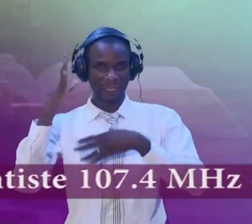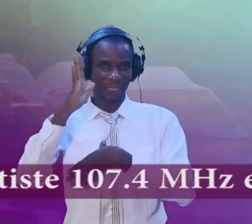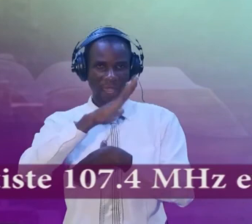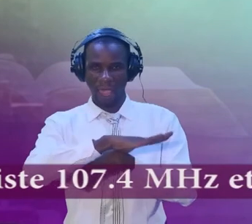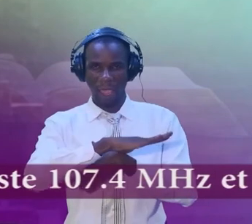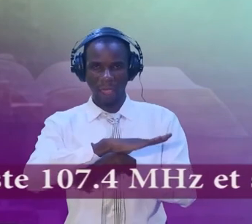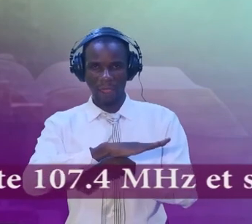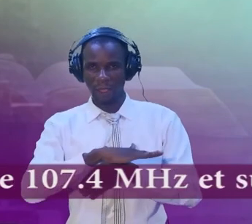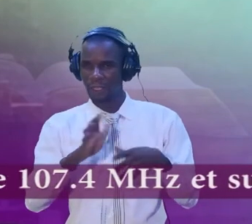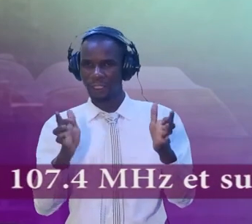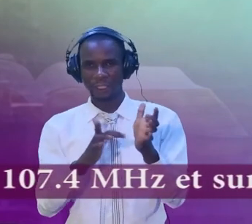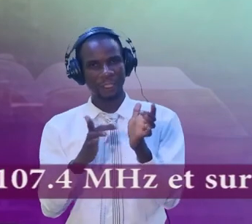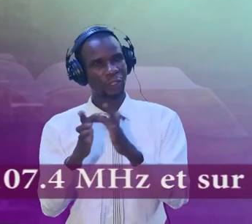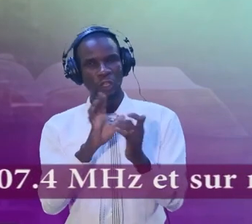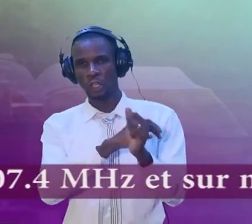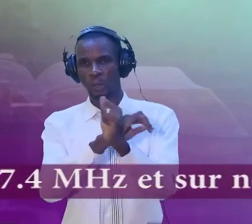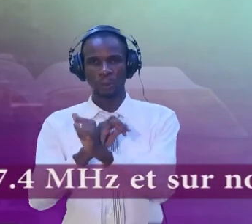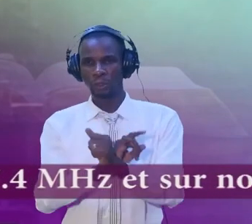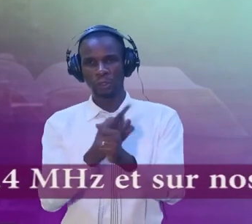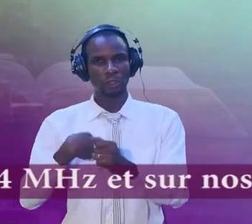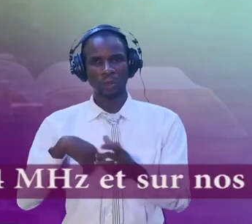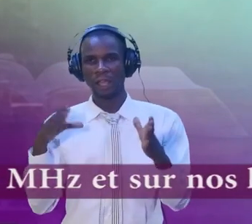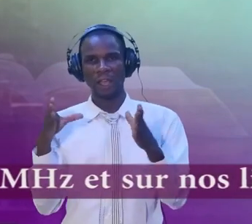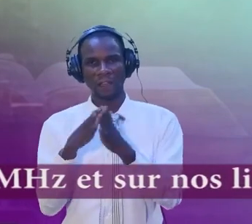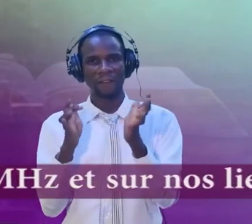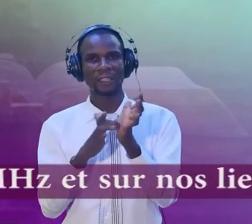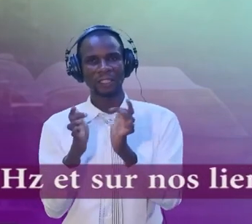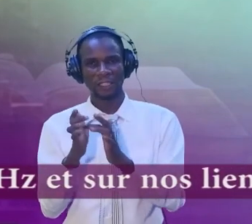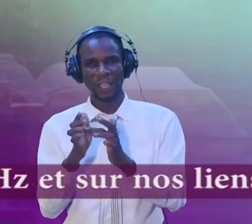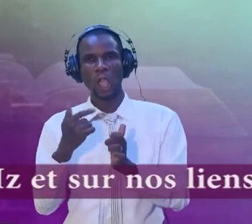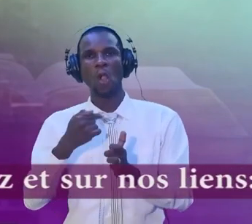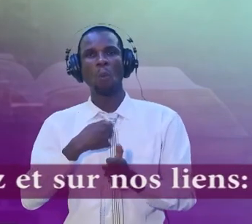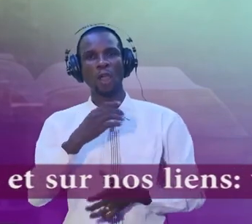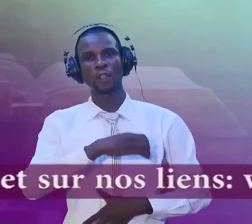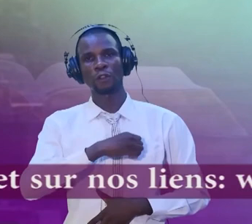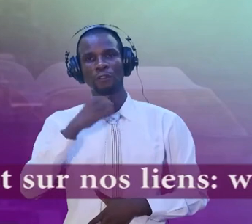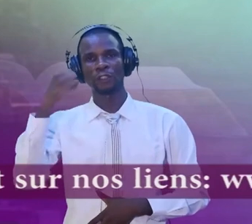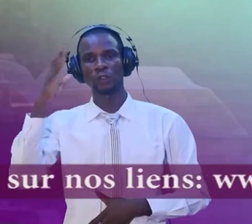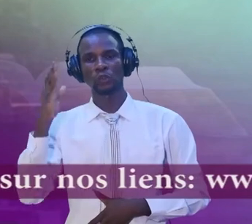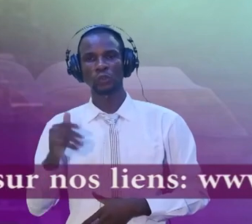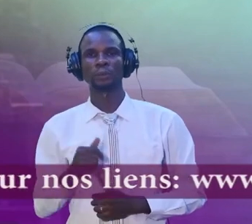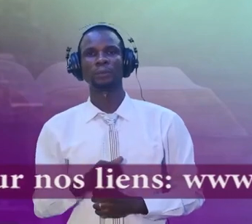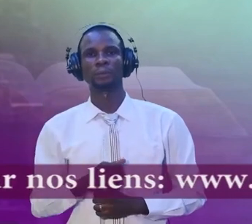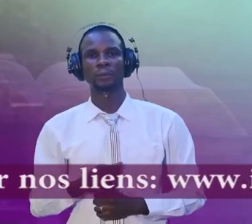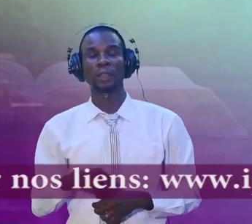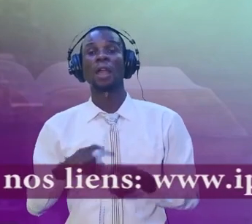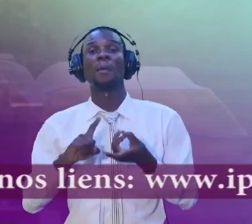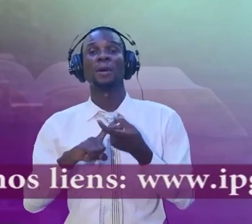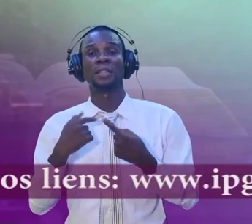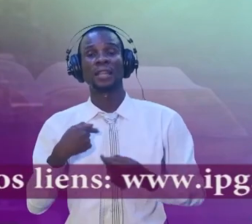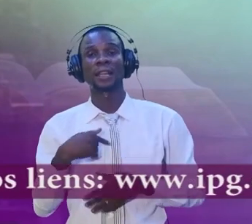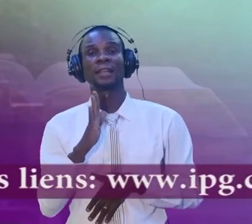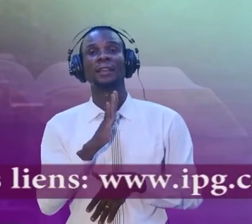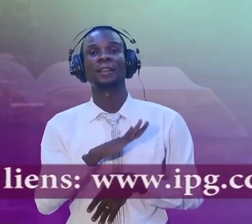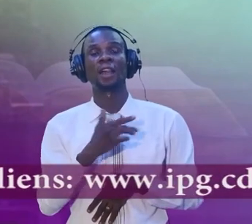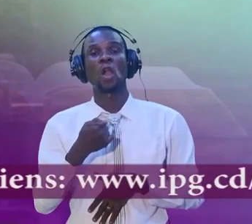Uwe na ujasiri jioni ya leo na uhakika kwamba Yesu yu pamoja nawe. Na pamoja naye, wewe ni mshindi